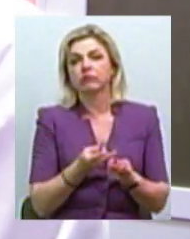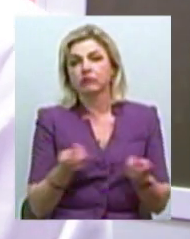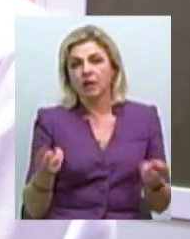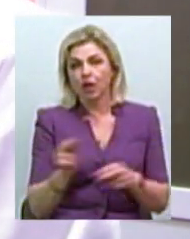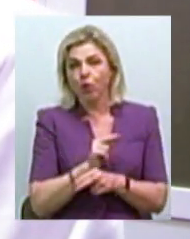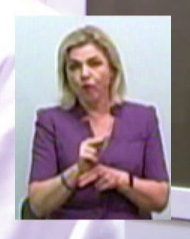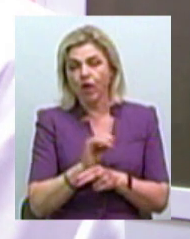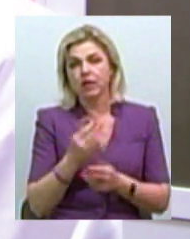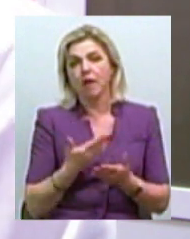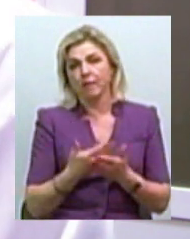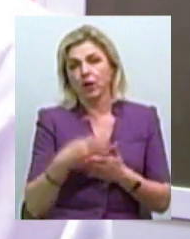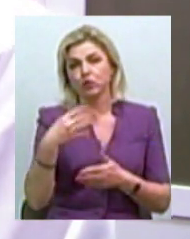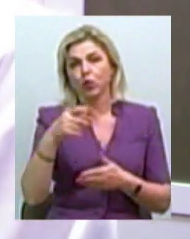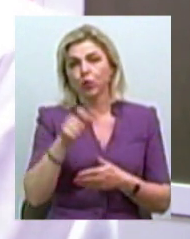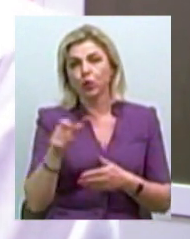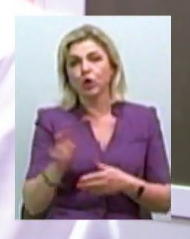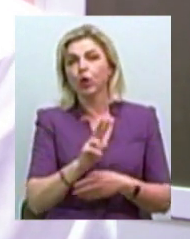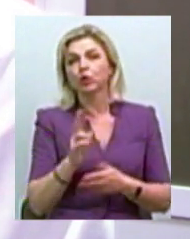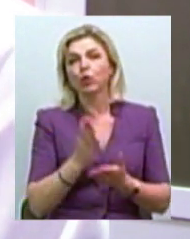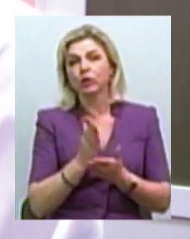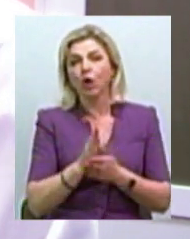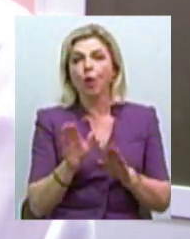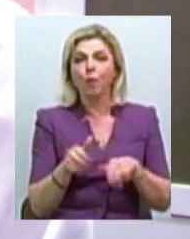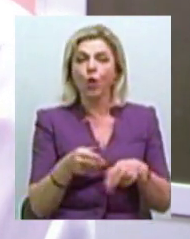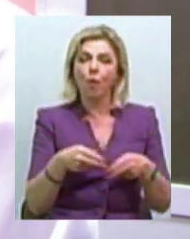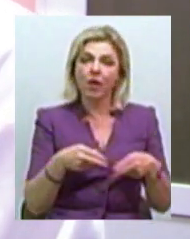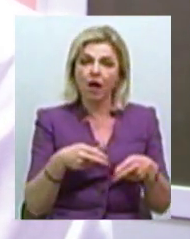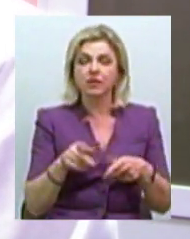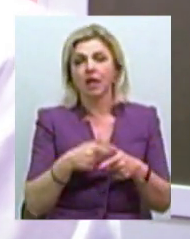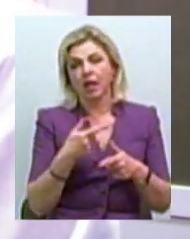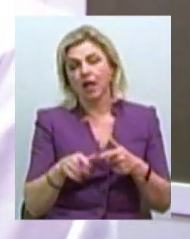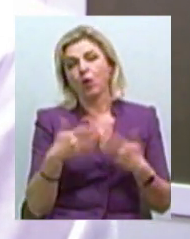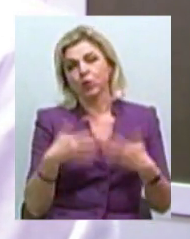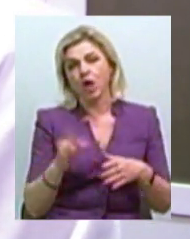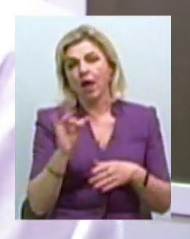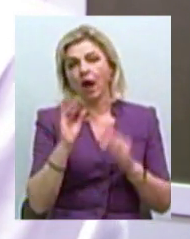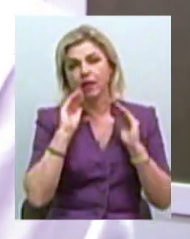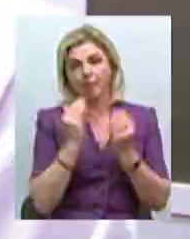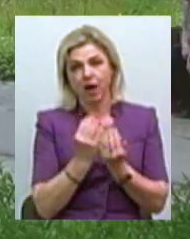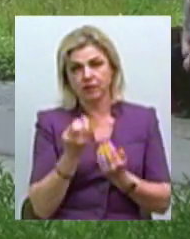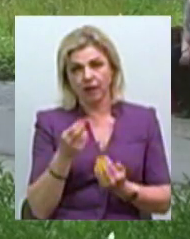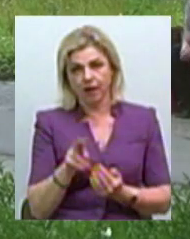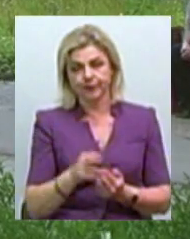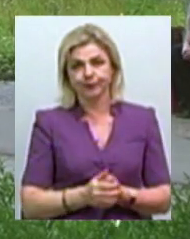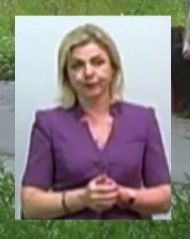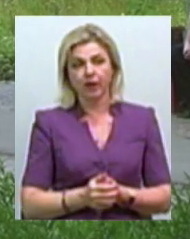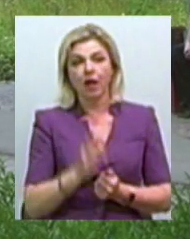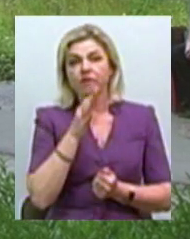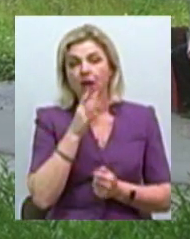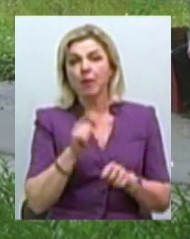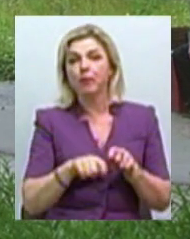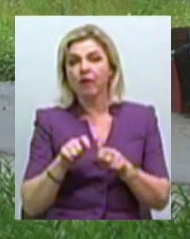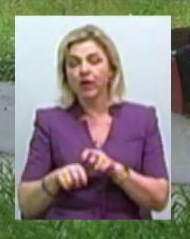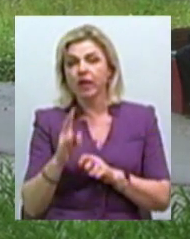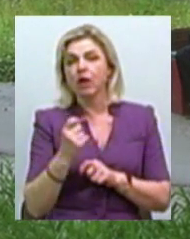і близько 40 людей, які знаходяться або в післяопераційний період, або вже в реанімації. На момент перевірки